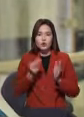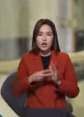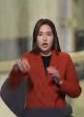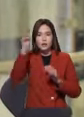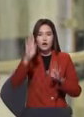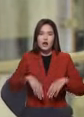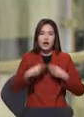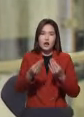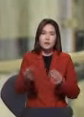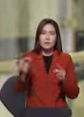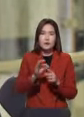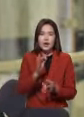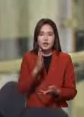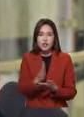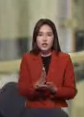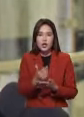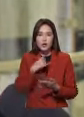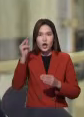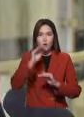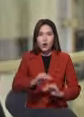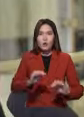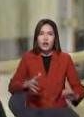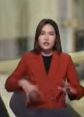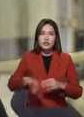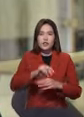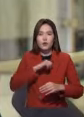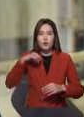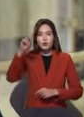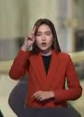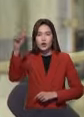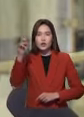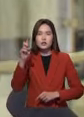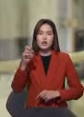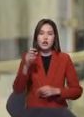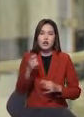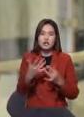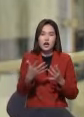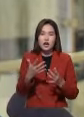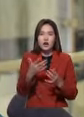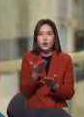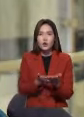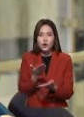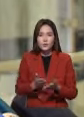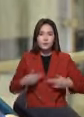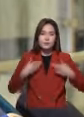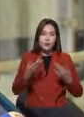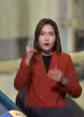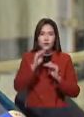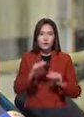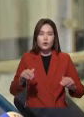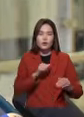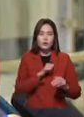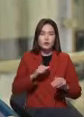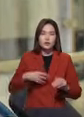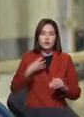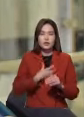берудің мақсаты да осы. Бізге оқушыларымызға өзіміздің ұлттық құндылықтарымыз бойына сіңіру арқылы сол оқушыларымызды